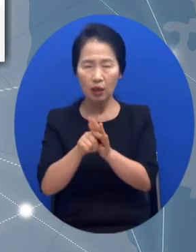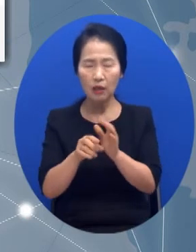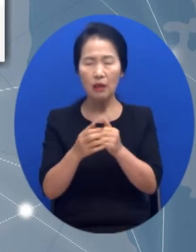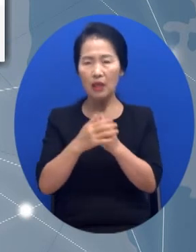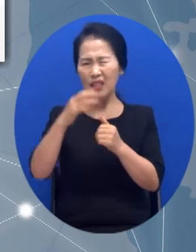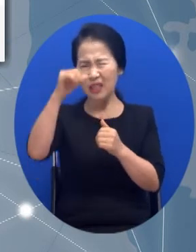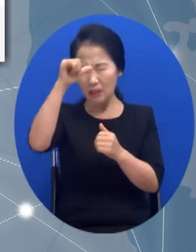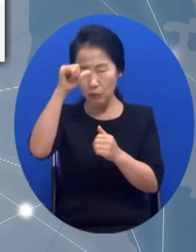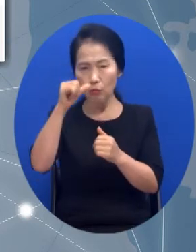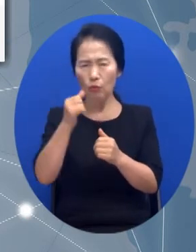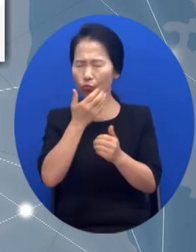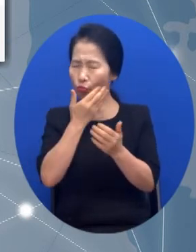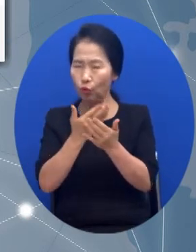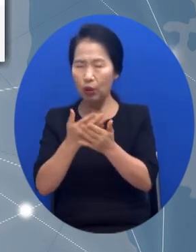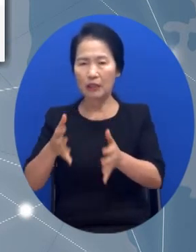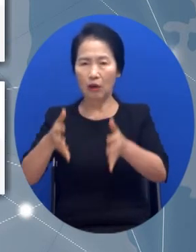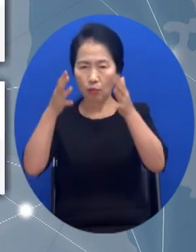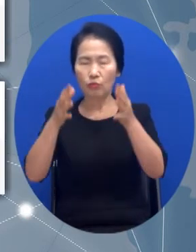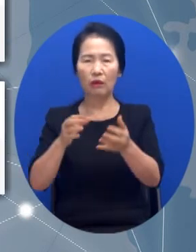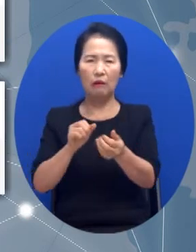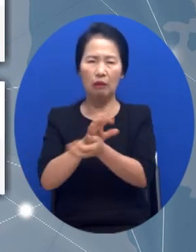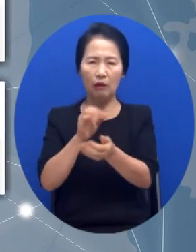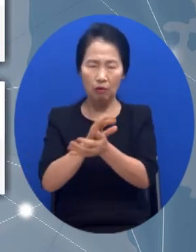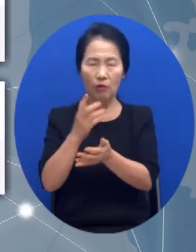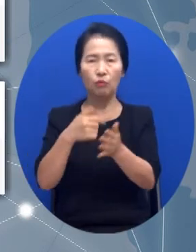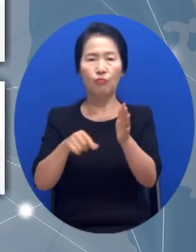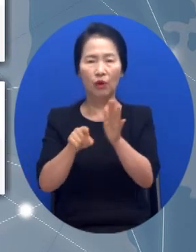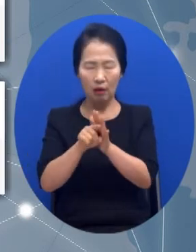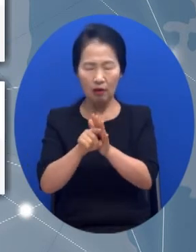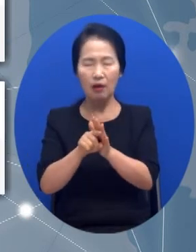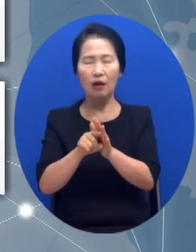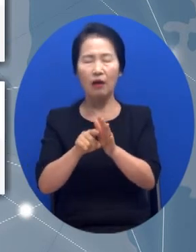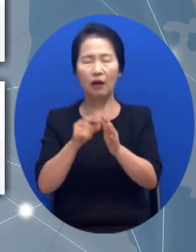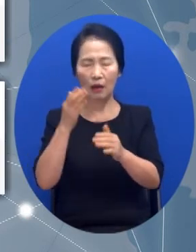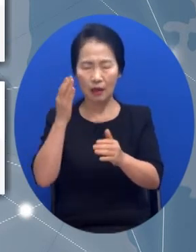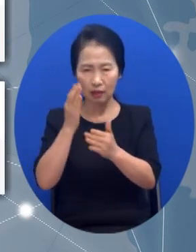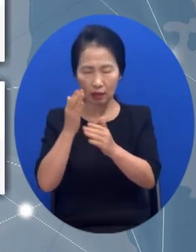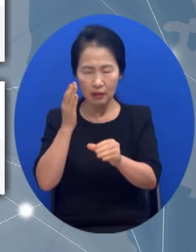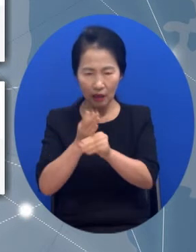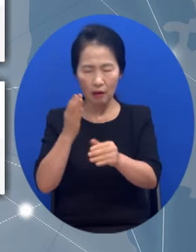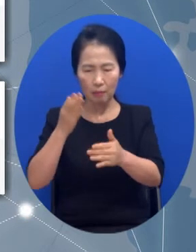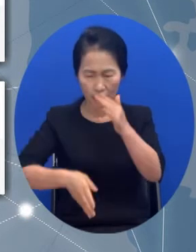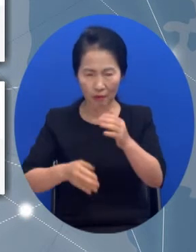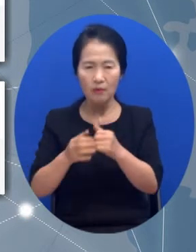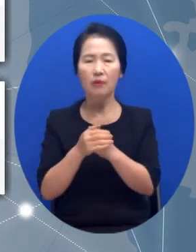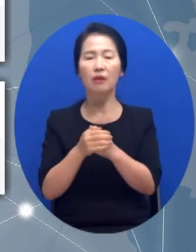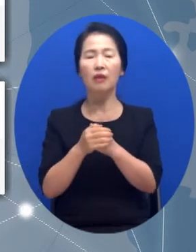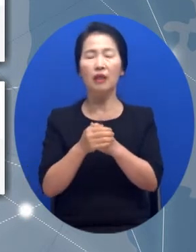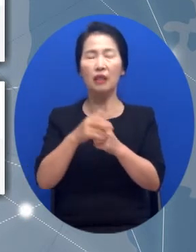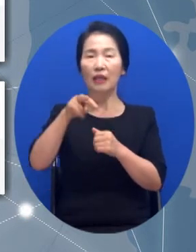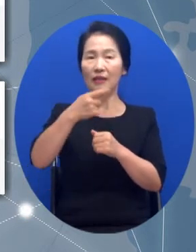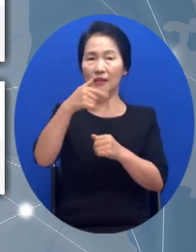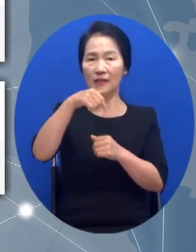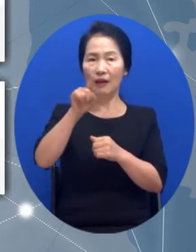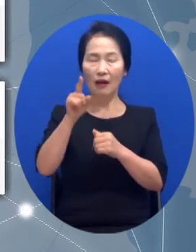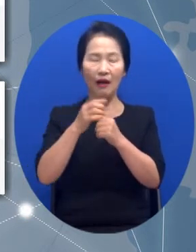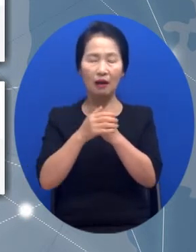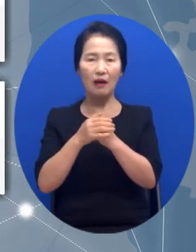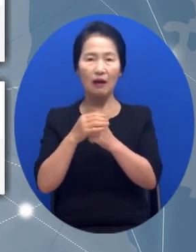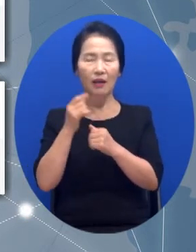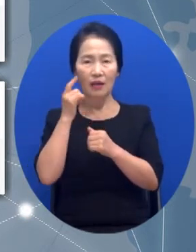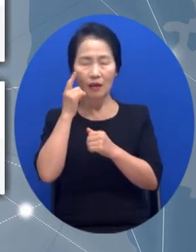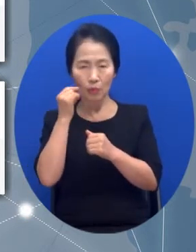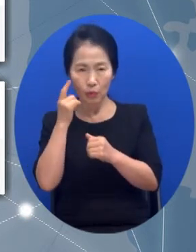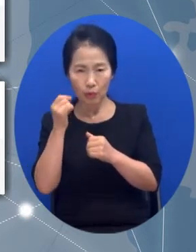테러를 가하려고 계획을 세웠다고 전했습니다. 스가 요시히데 일본 총리가 취임 나흘 만에 도널드